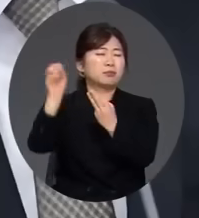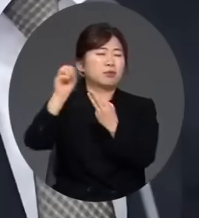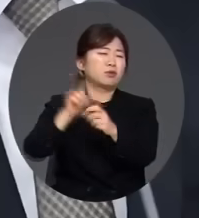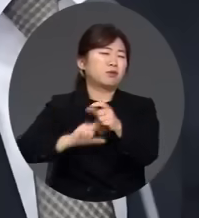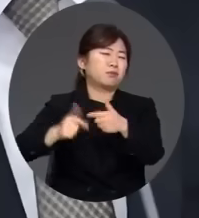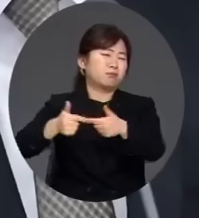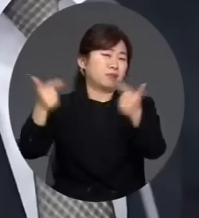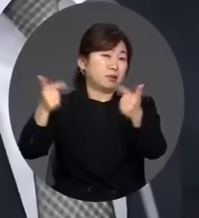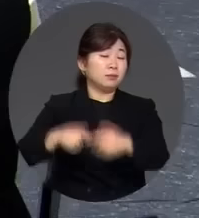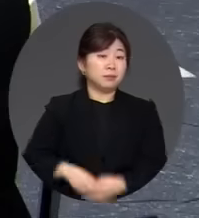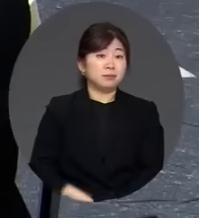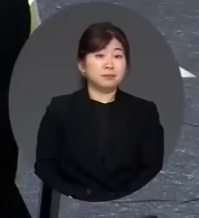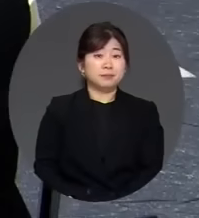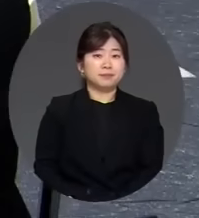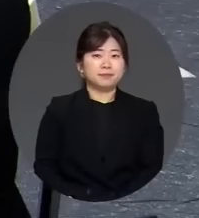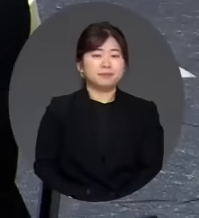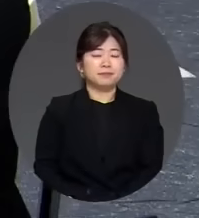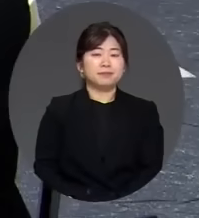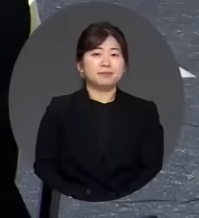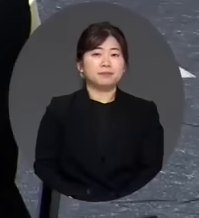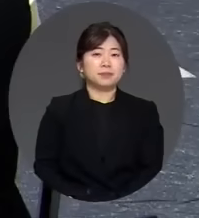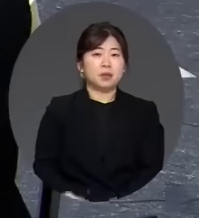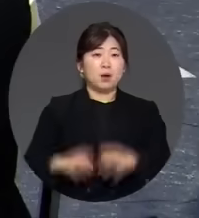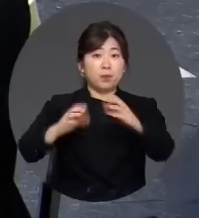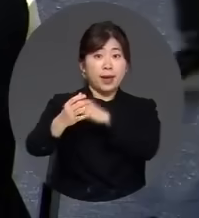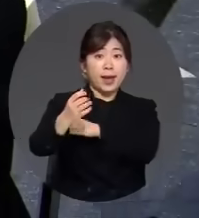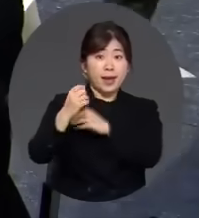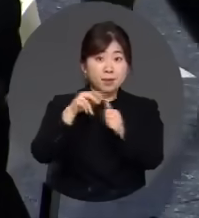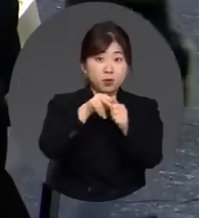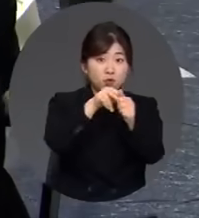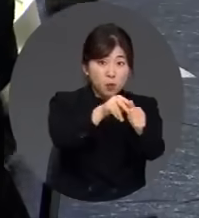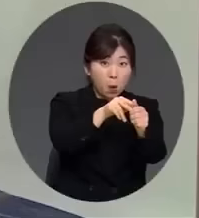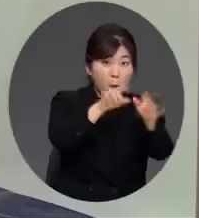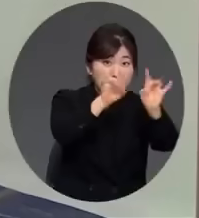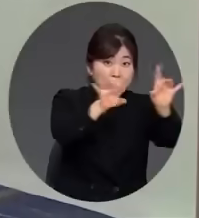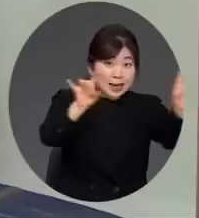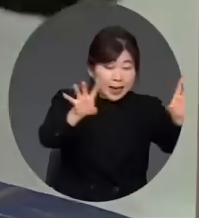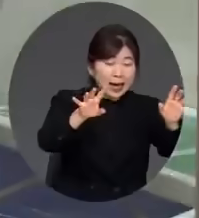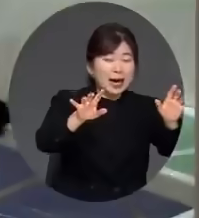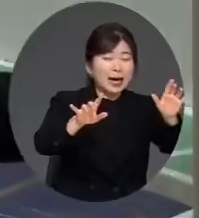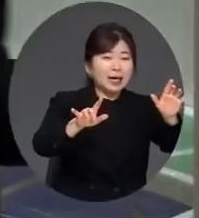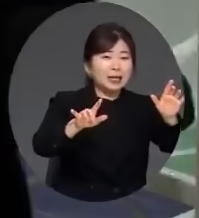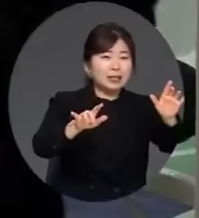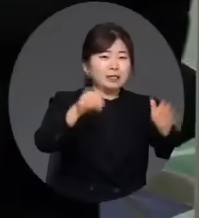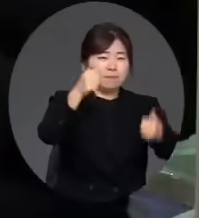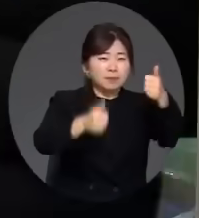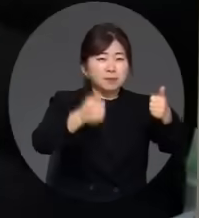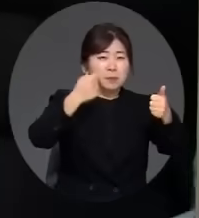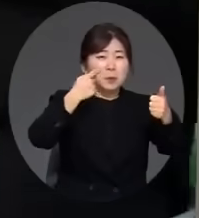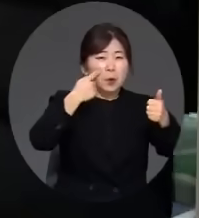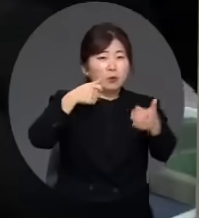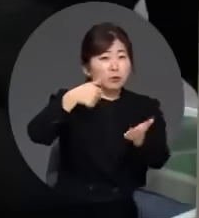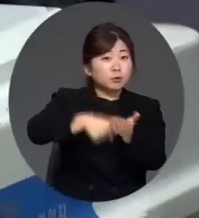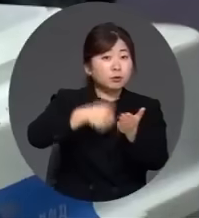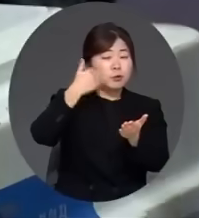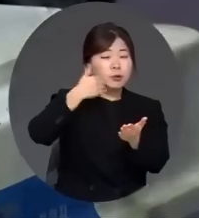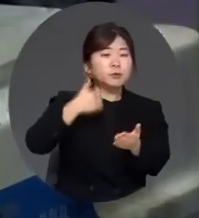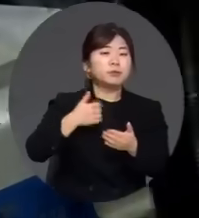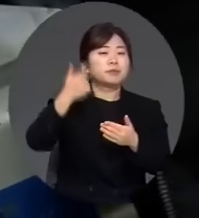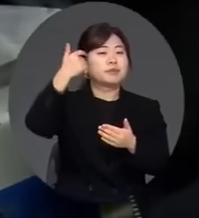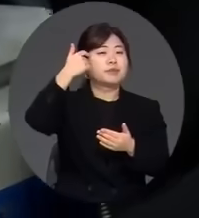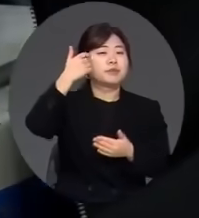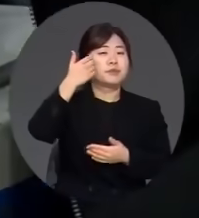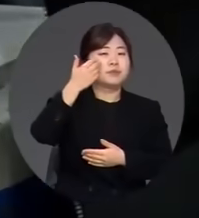포인트 많았습니다 다음은 국민의 힘 후보를 다르게 한 가상대결에서 누구에게 투표할 건지 국회